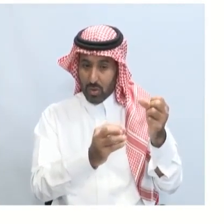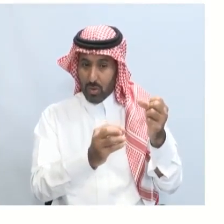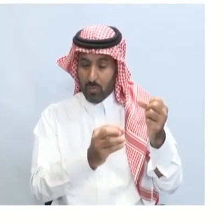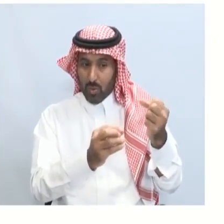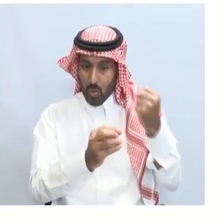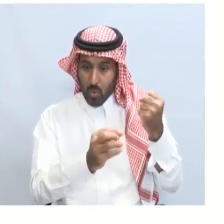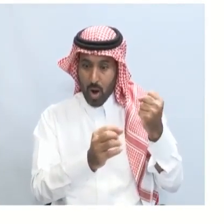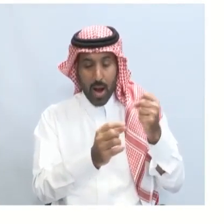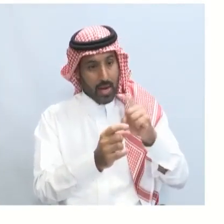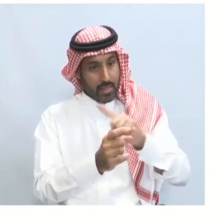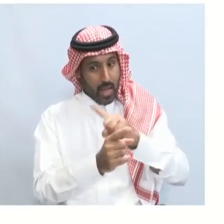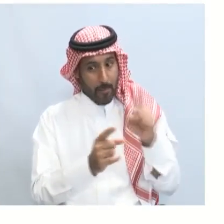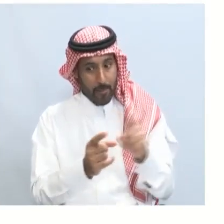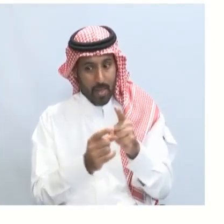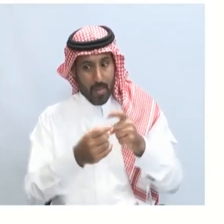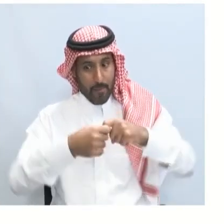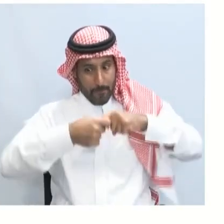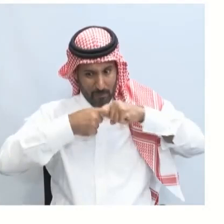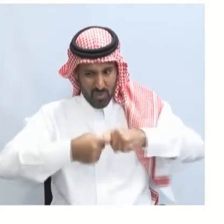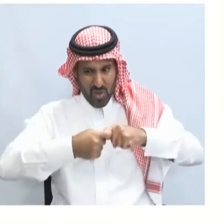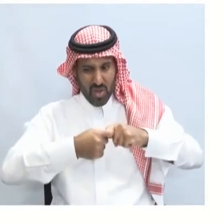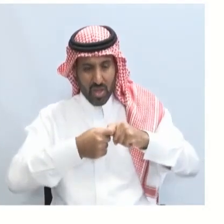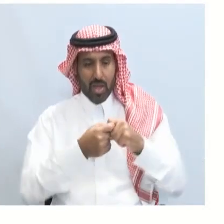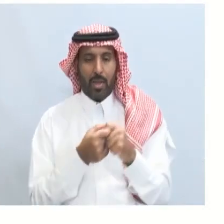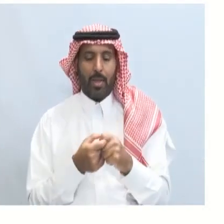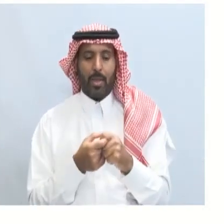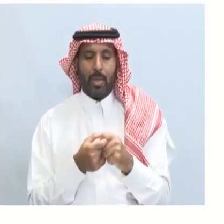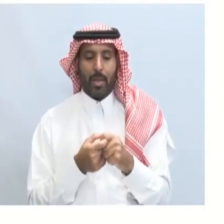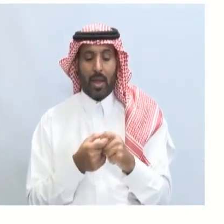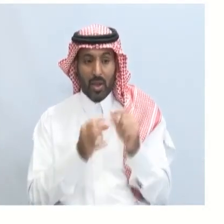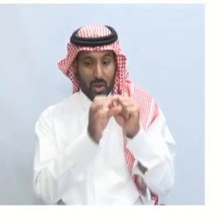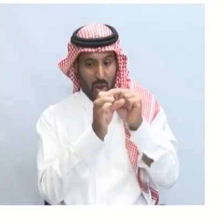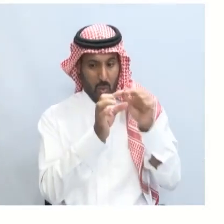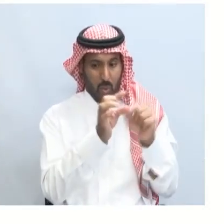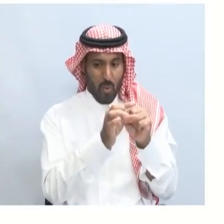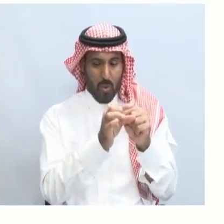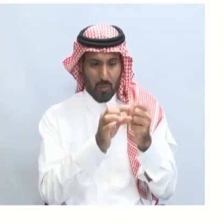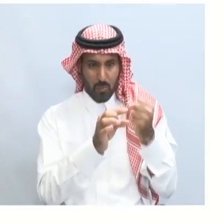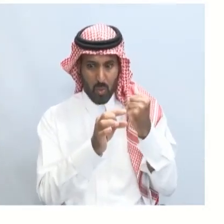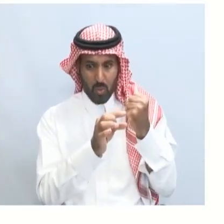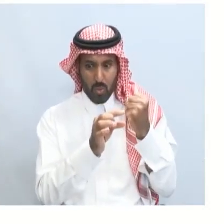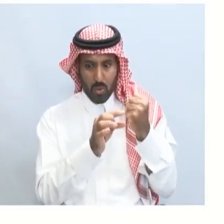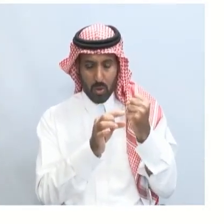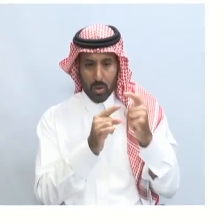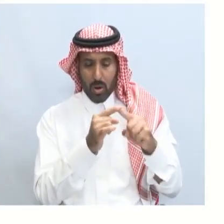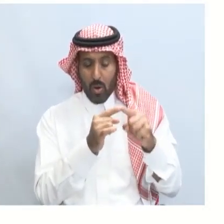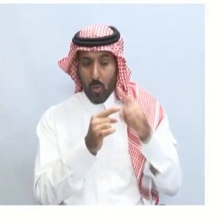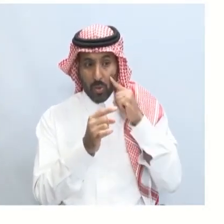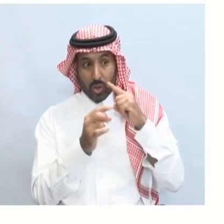الطبيعه متحده وهي القوى النوويه والقوى